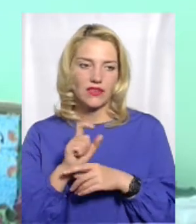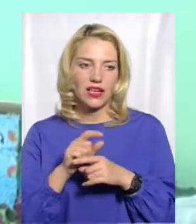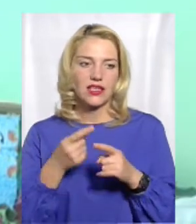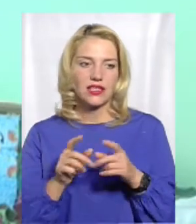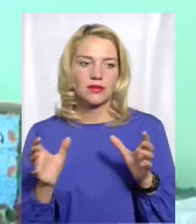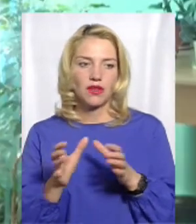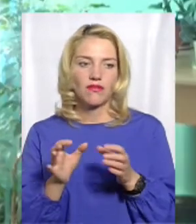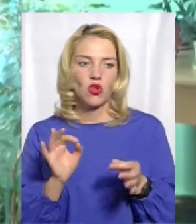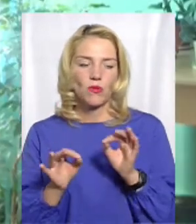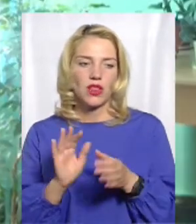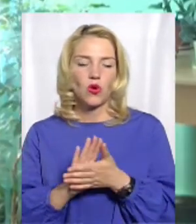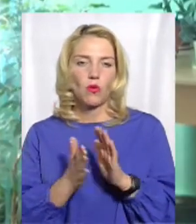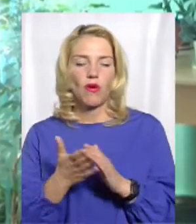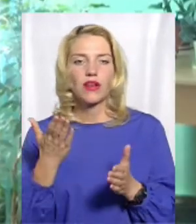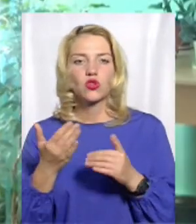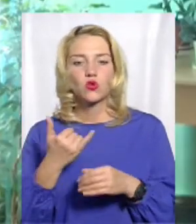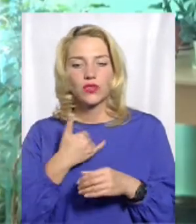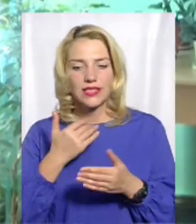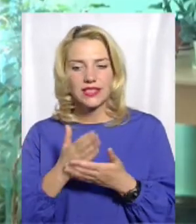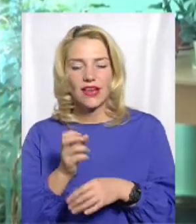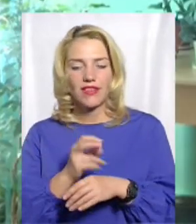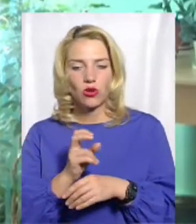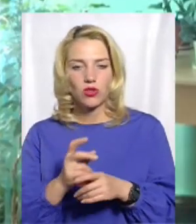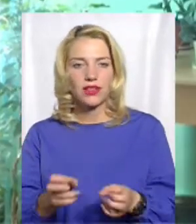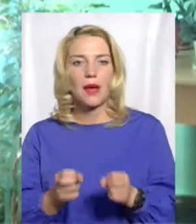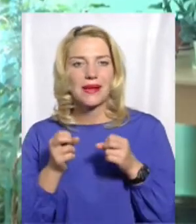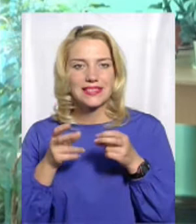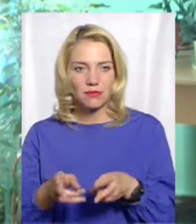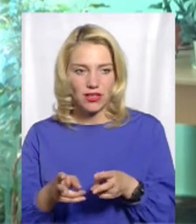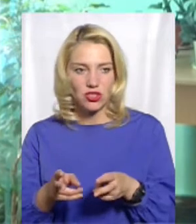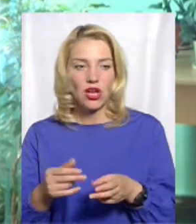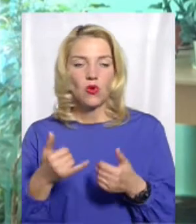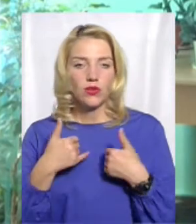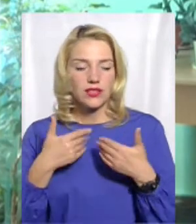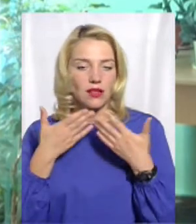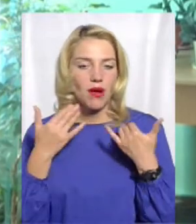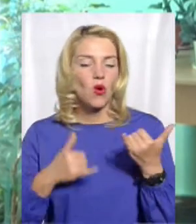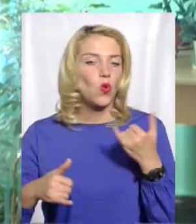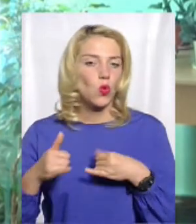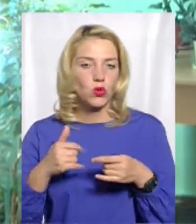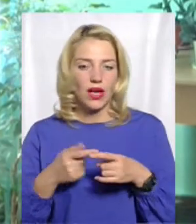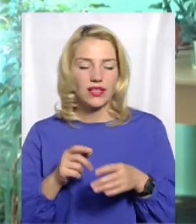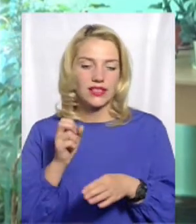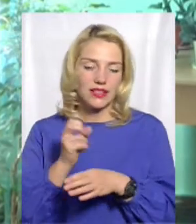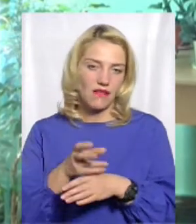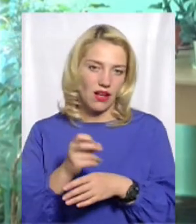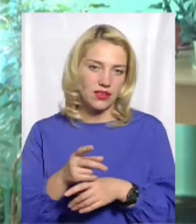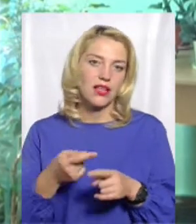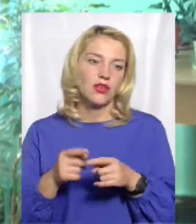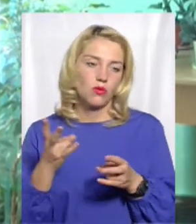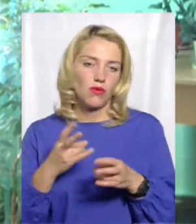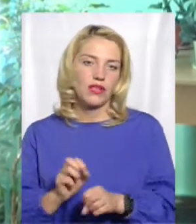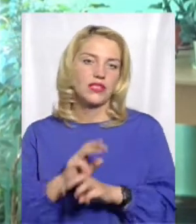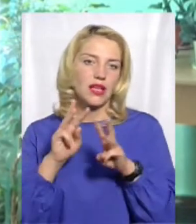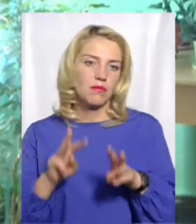зберігати в нормальних умовах. Якщо в нас є відходи небезпечні і ми не маємо куди їх дівати, значить ми повинні забезпечувати нормальні